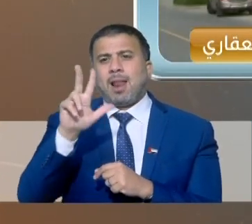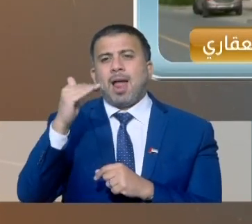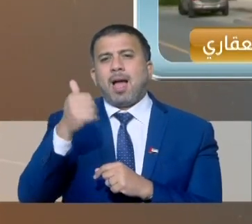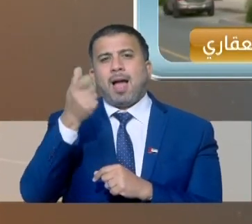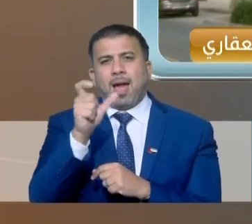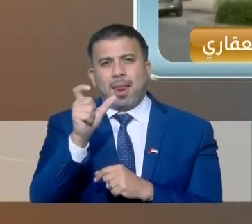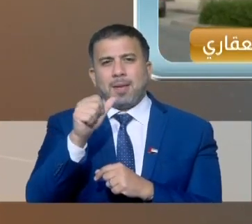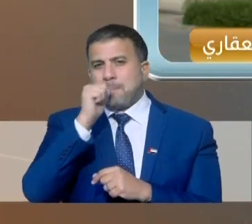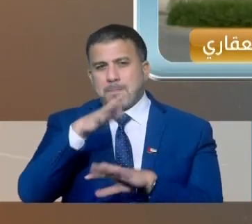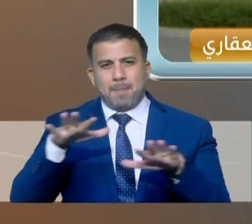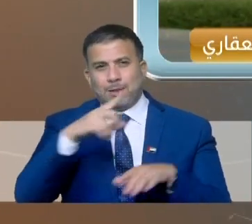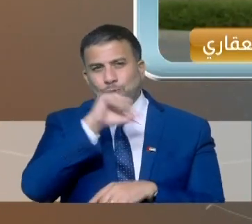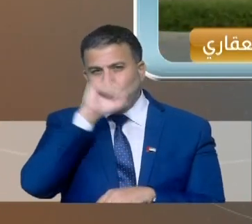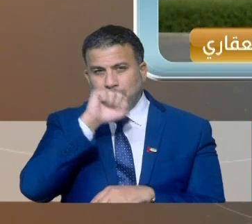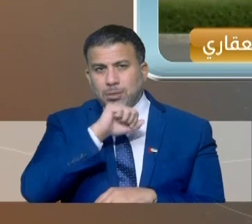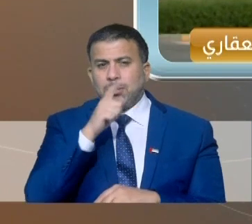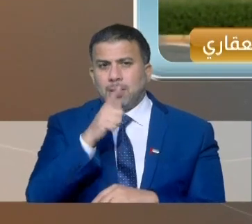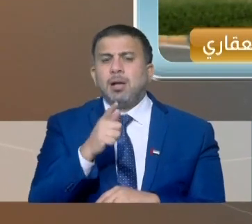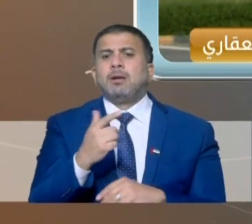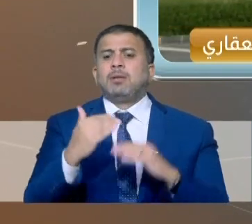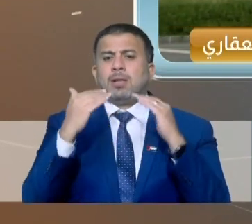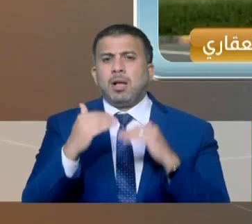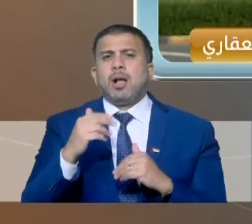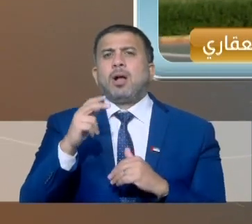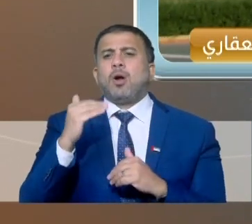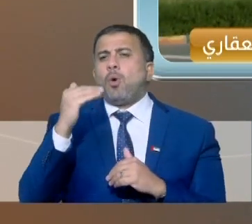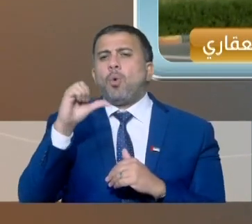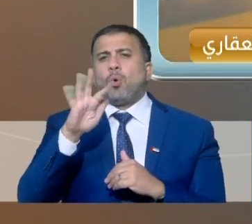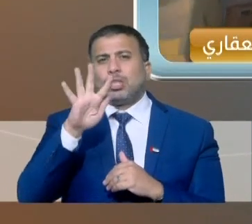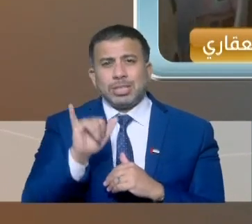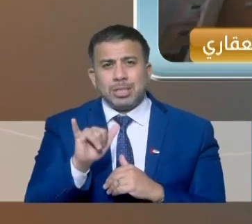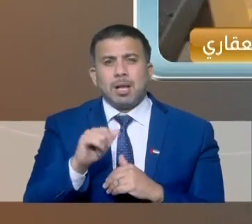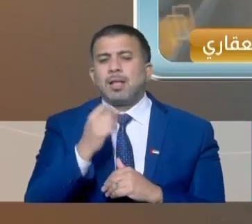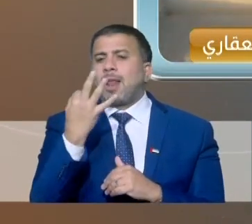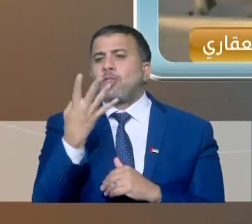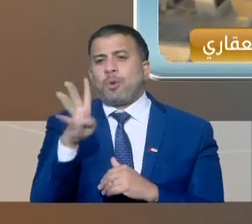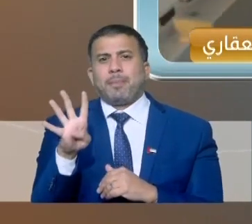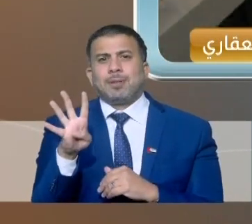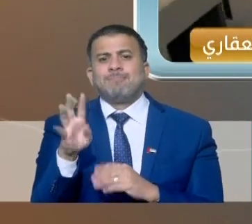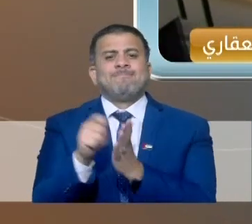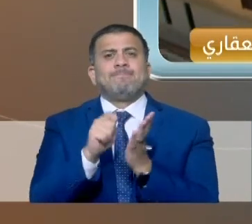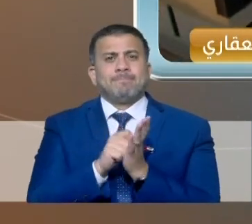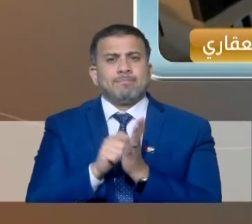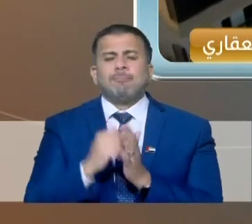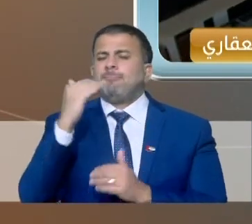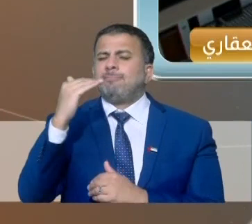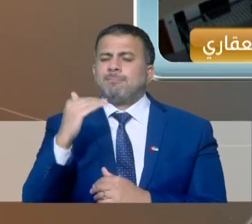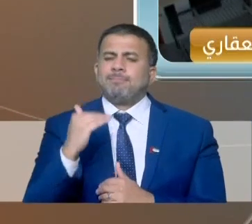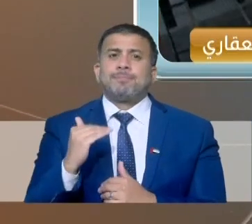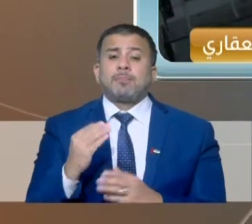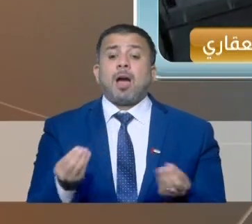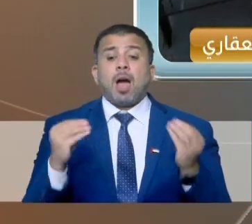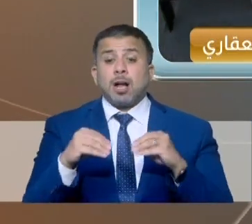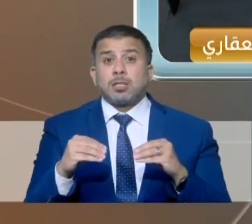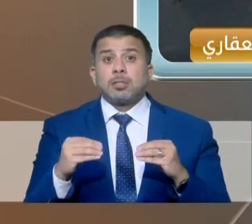ب 61 معاملة، ومنطقة حوشي ب 43 معاملة. وأما المناطق الأكثر نشاطا